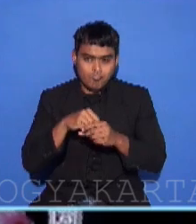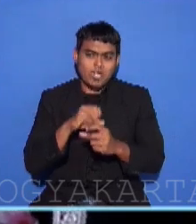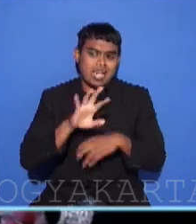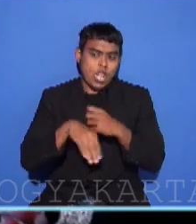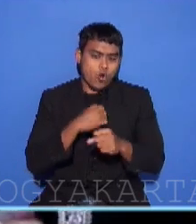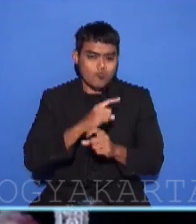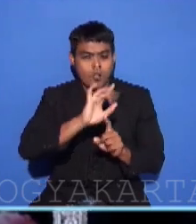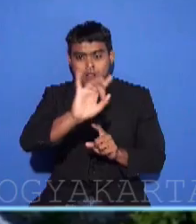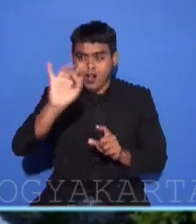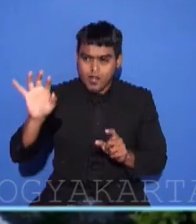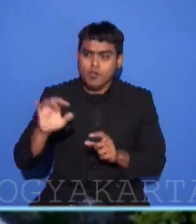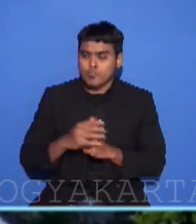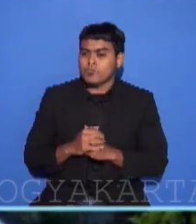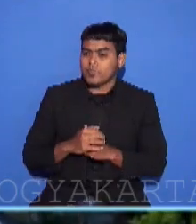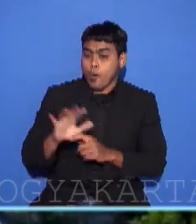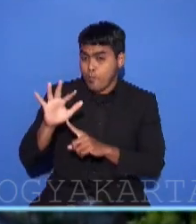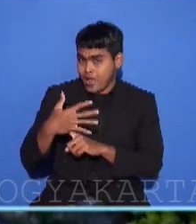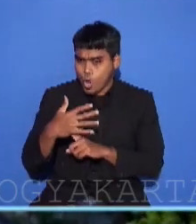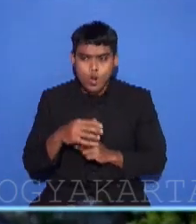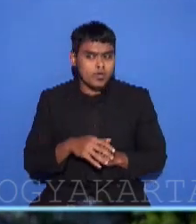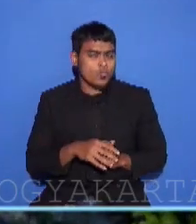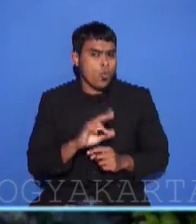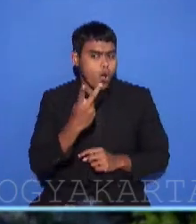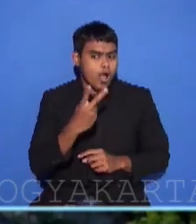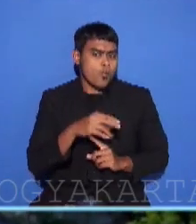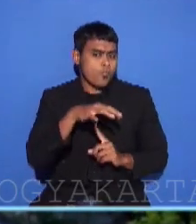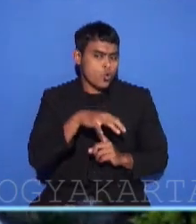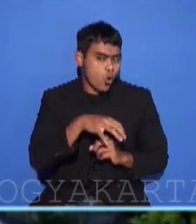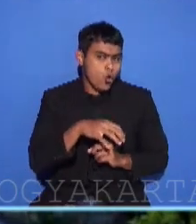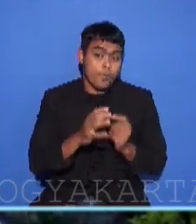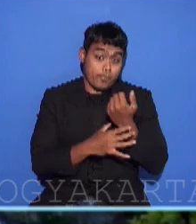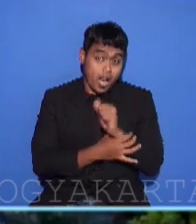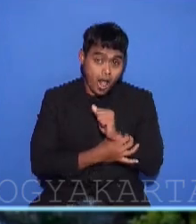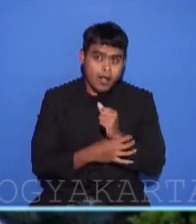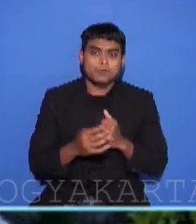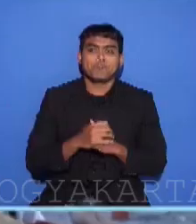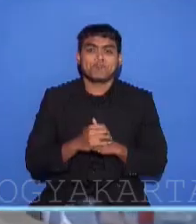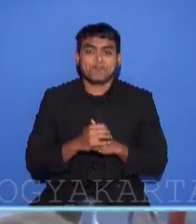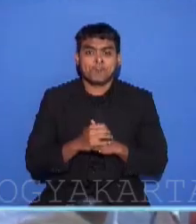pertama di Ngestiharjo Kasihan Bantul dan yang kedua di Ponpes Nurul Huda andong Ngablak Magelang Jawa Tengah